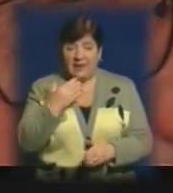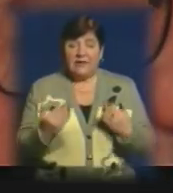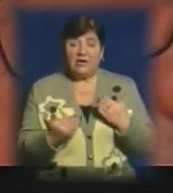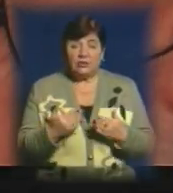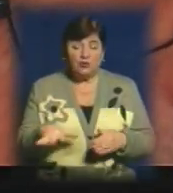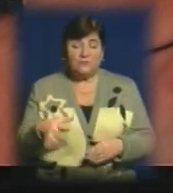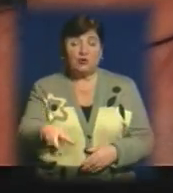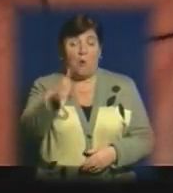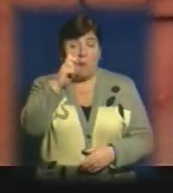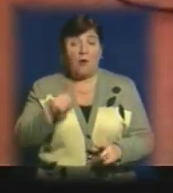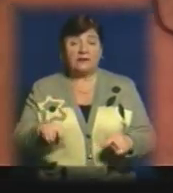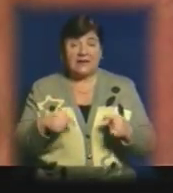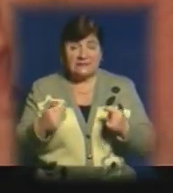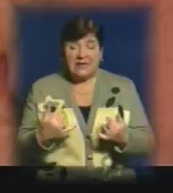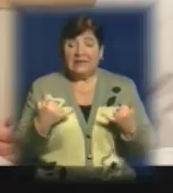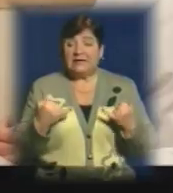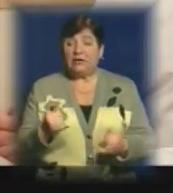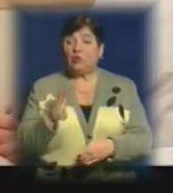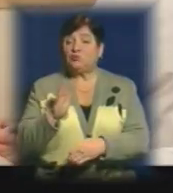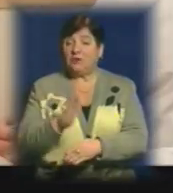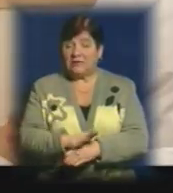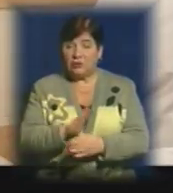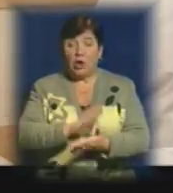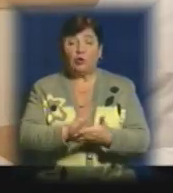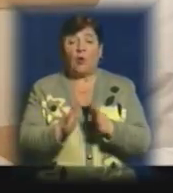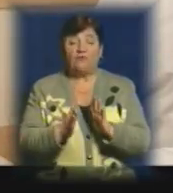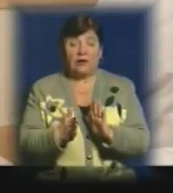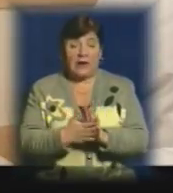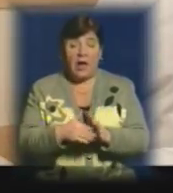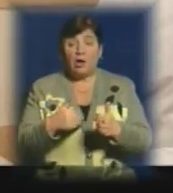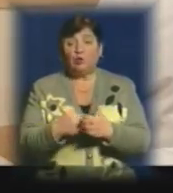дасть Бог, все нормально, є нині розпорядження, заключаємо договори. Я думаю, що